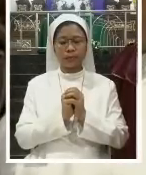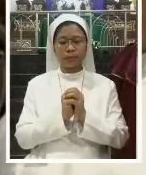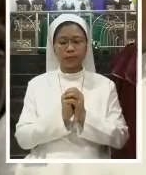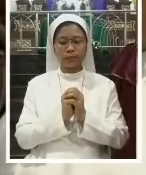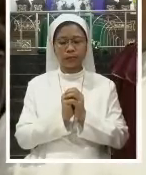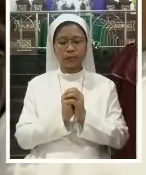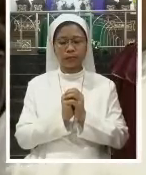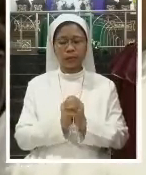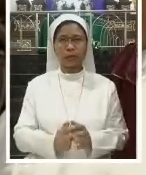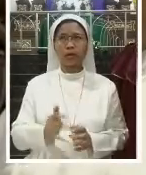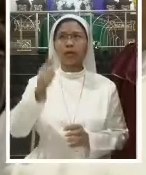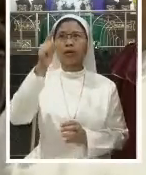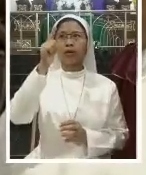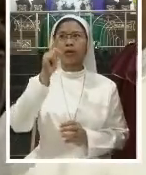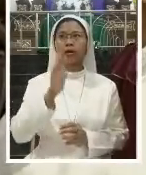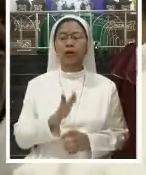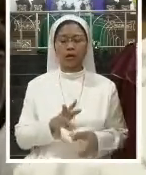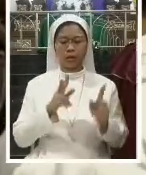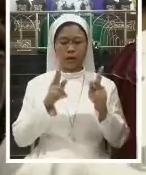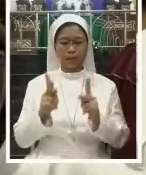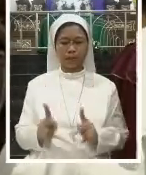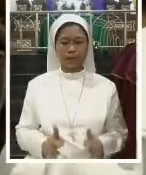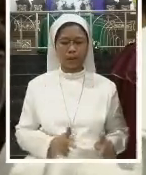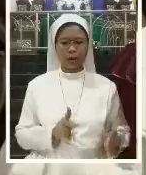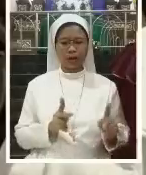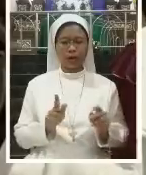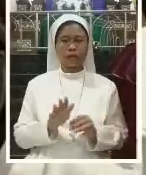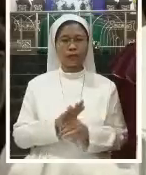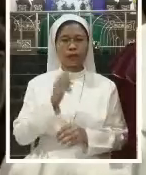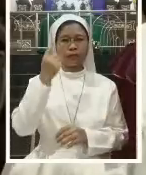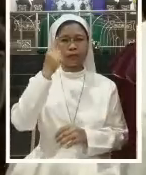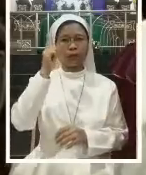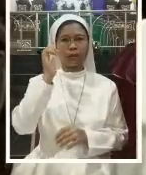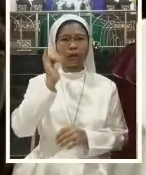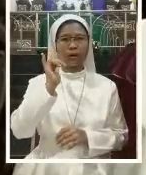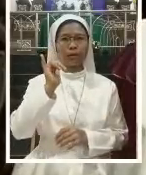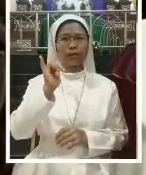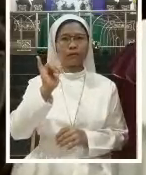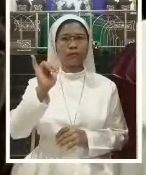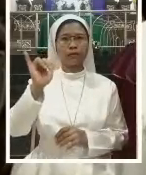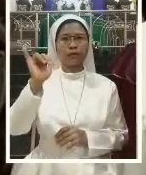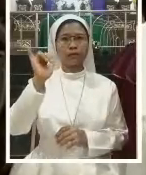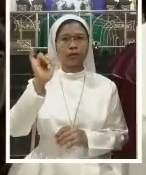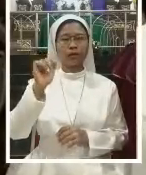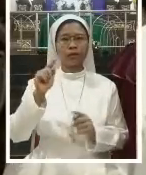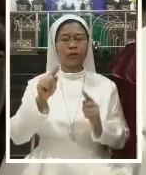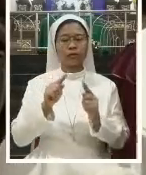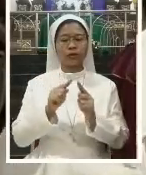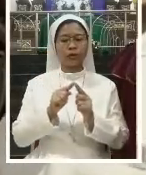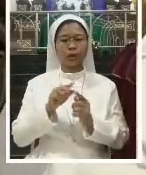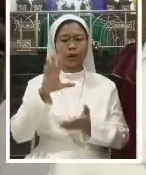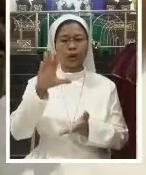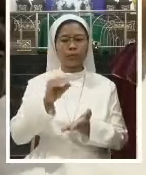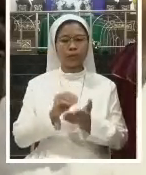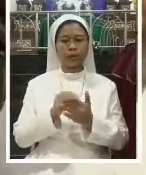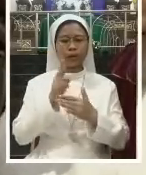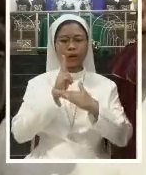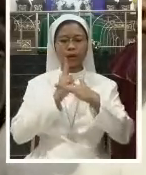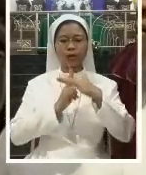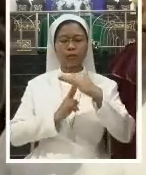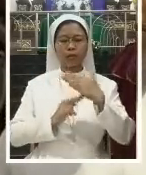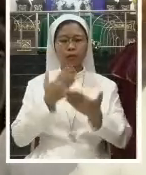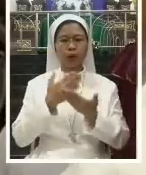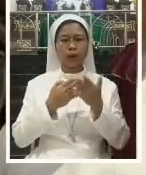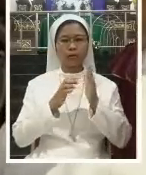Diyos na makakamhan sa gudpaman sa pagpaarog kang halimbawa ning kapakumbabaan para